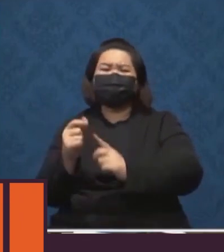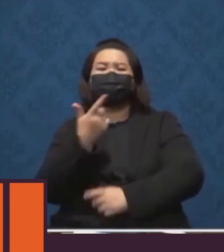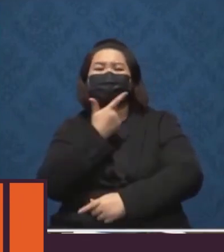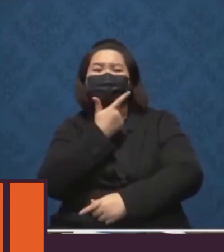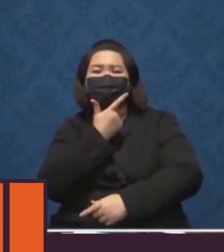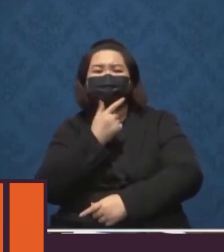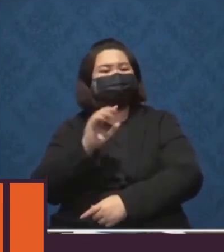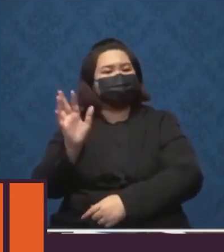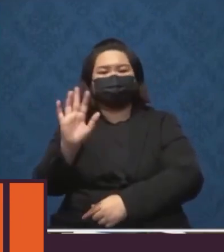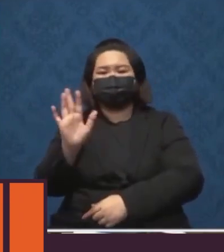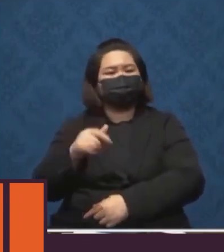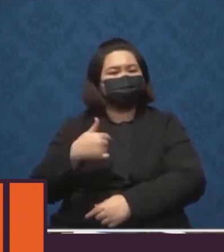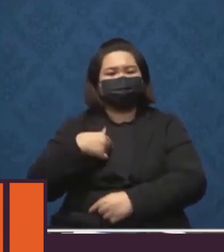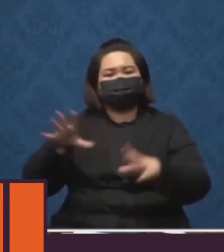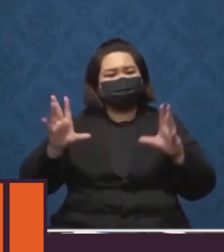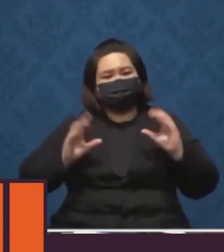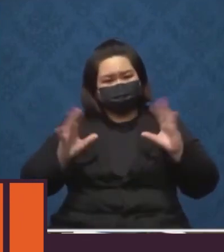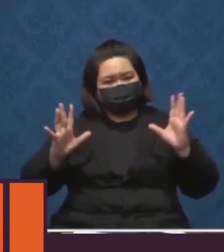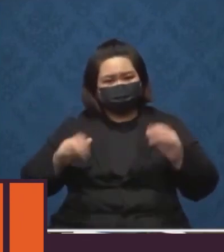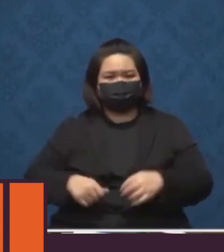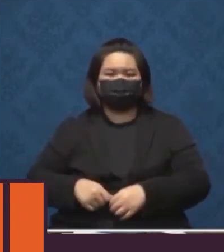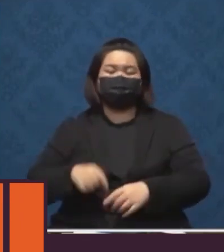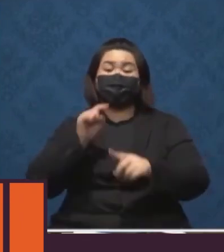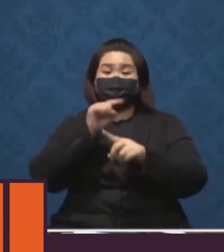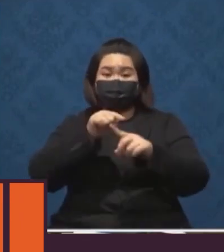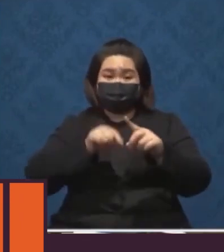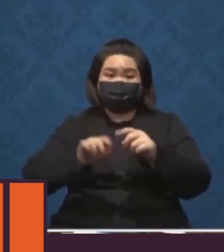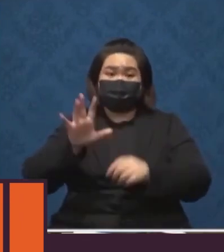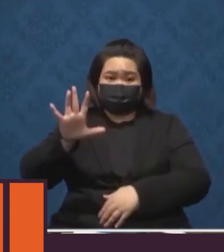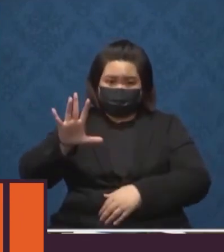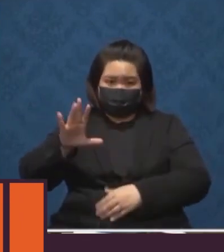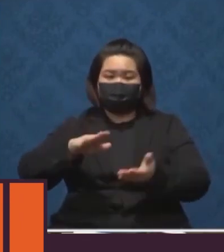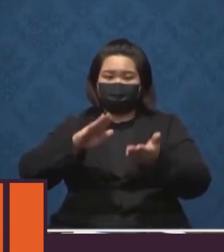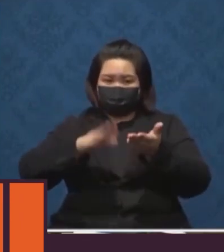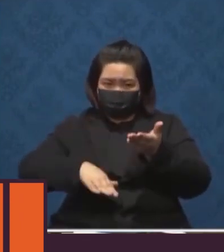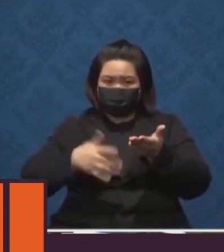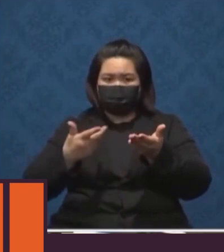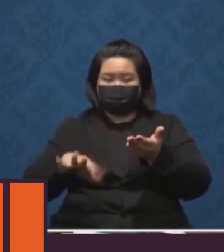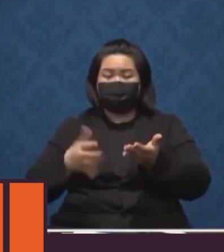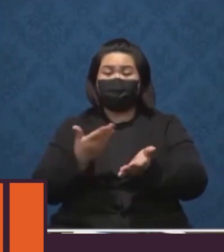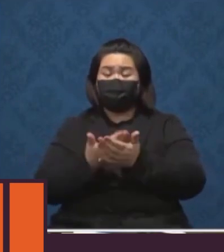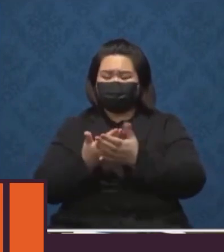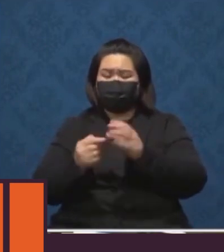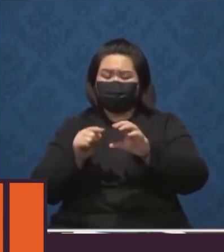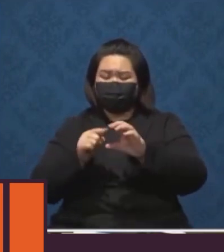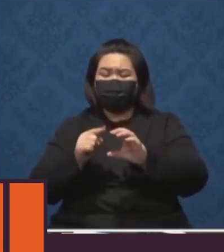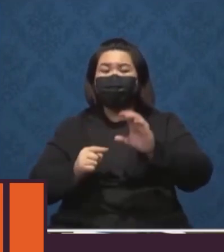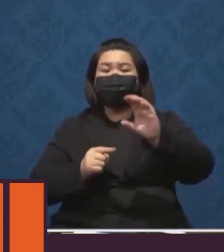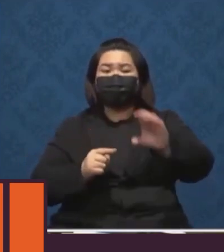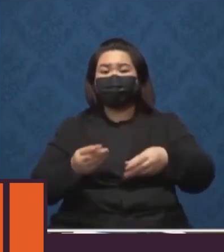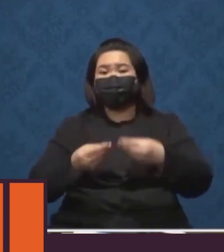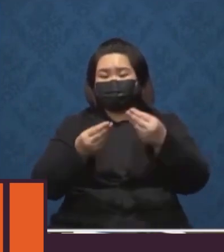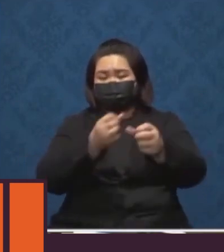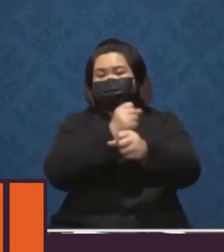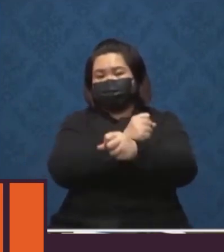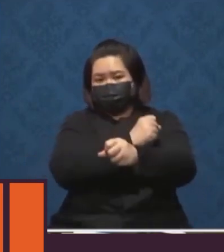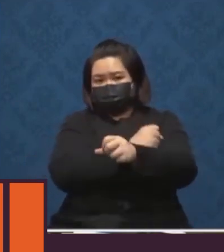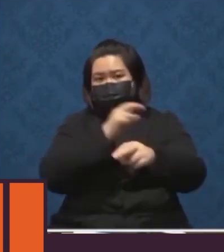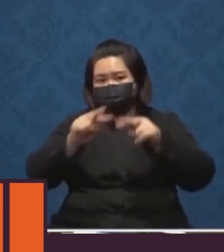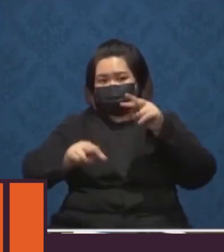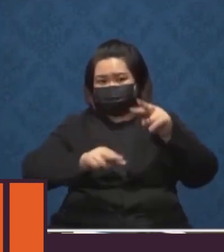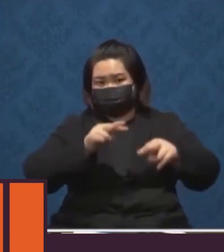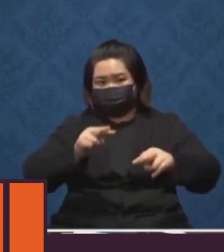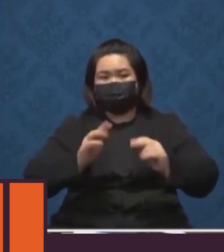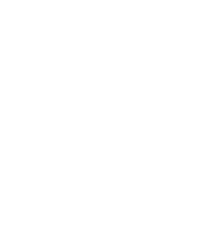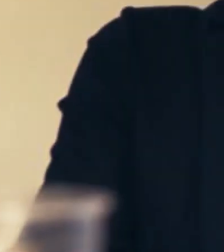ี้ผมรัไมได้ครั ยงไงขอตัดร้อยละห้านะครับแล้วก็อยากใหนำเงินส่วนนี้ไปดูแลสวัดีการของแงงานมากกวาครัขบคมากคร